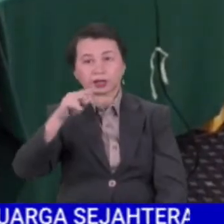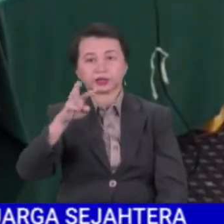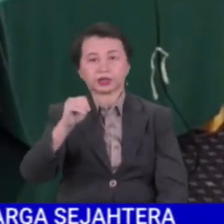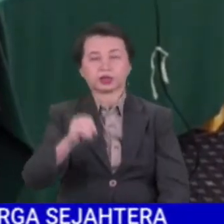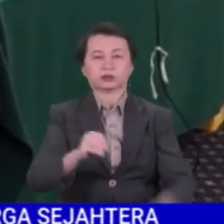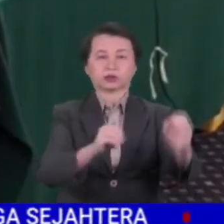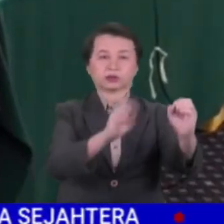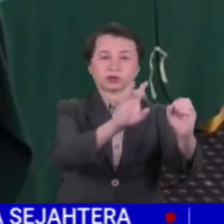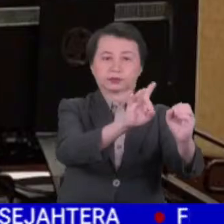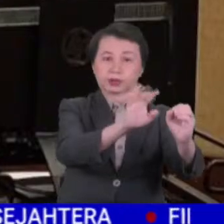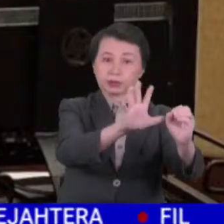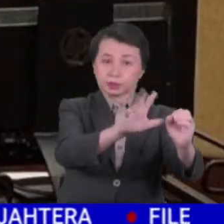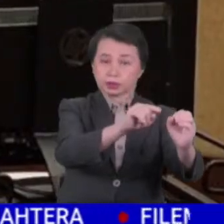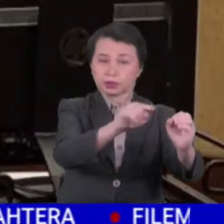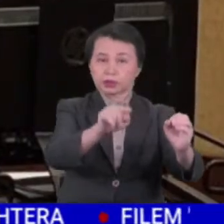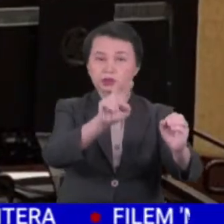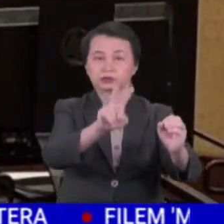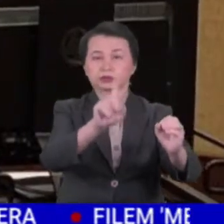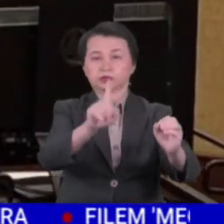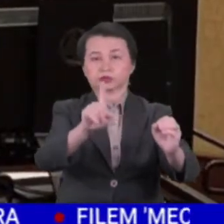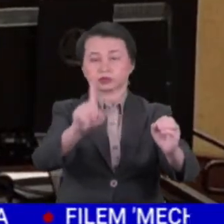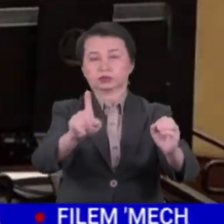talian